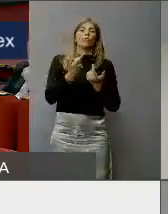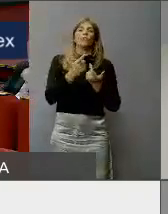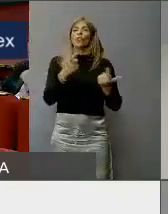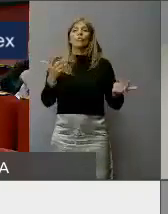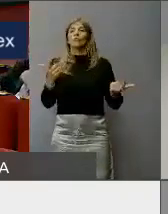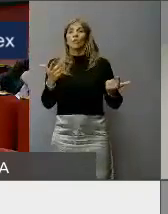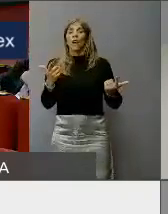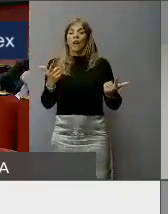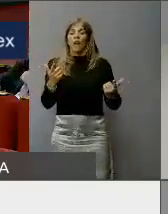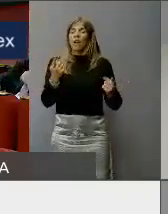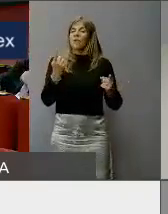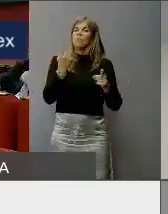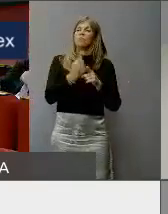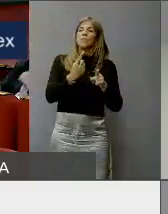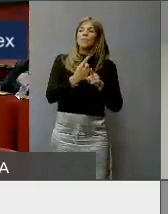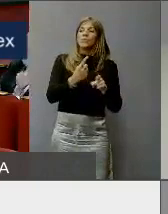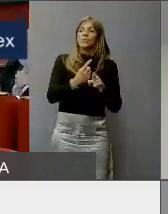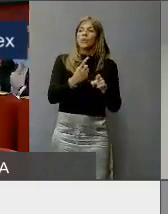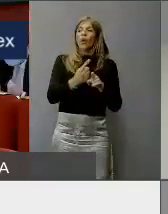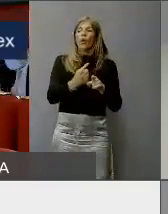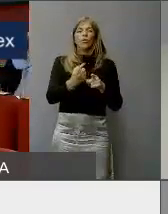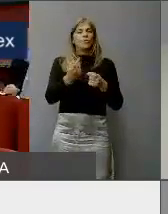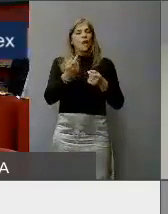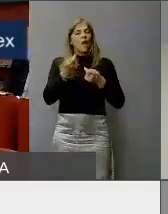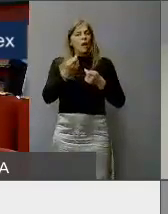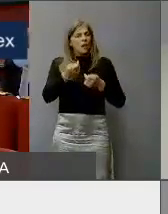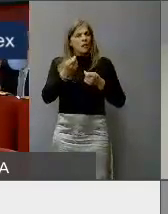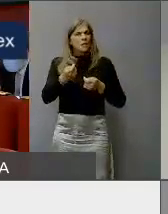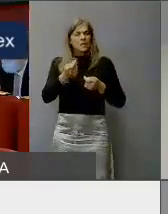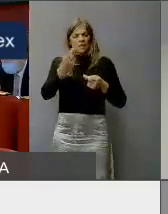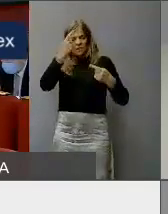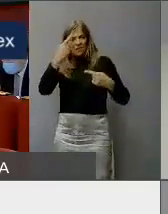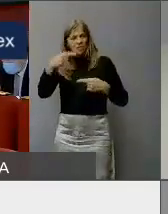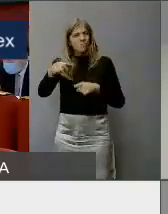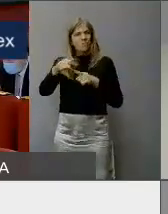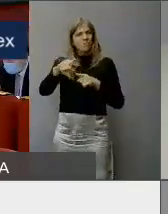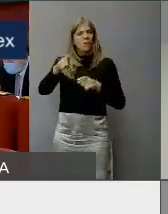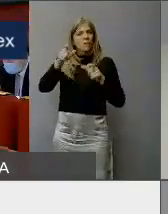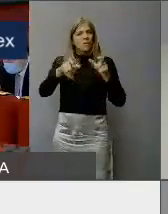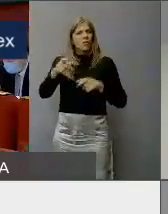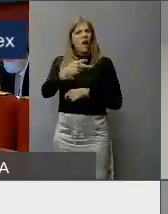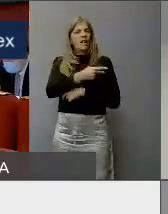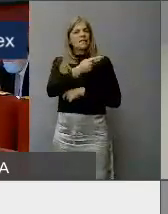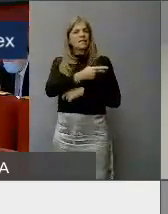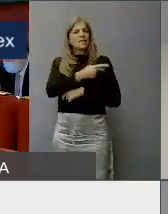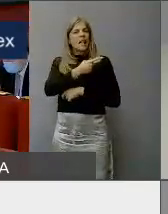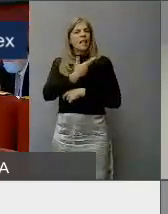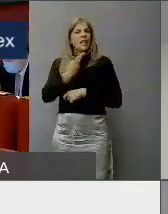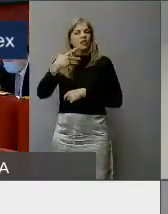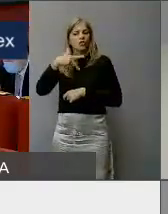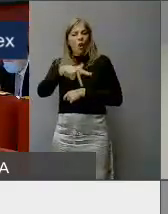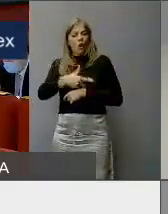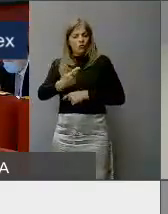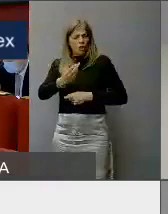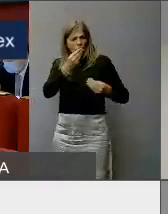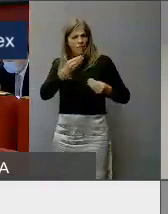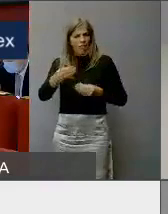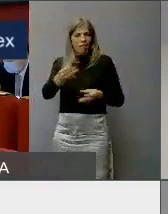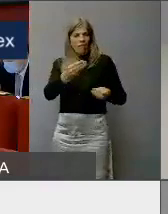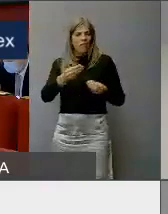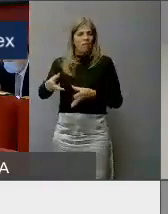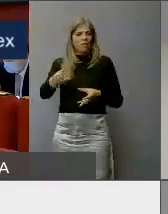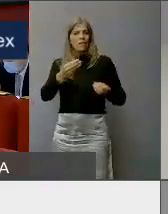più alla forza del lavoro professionale degli assistenti sociali e degli operatori al loro fianco e ad altre figure oggi molto meno